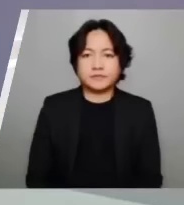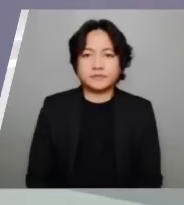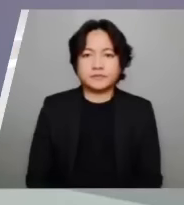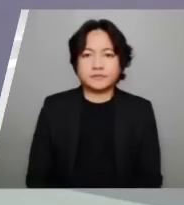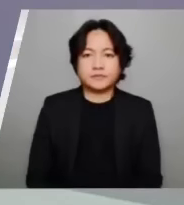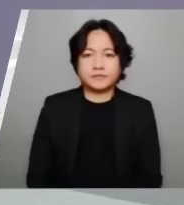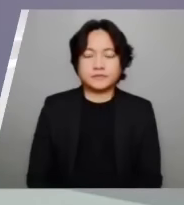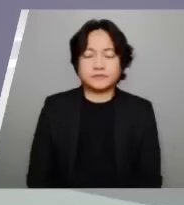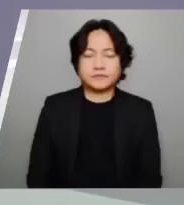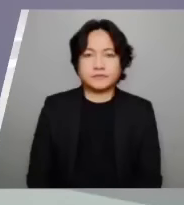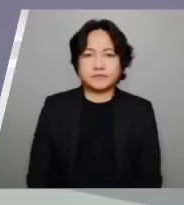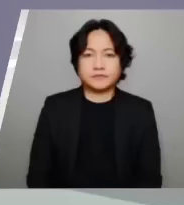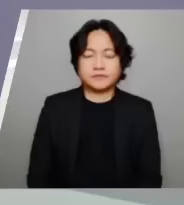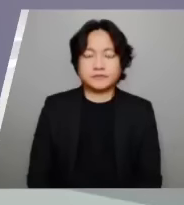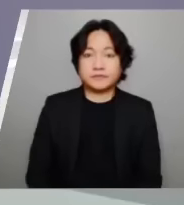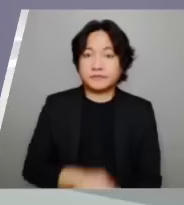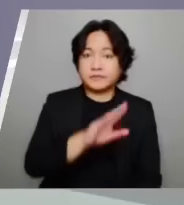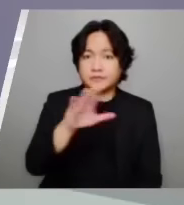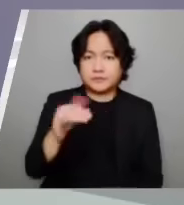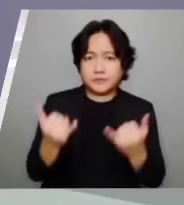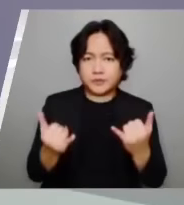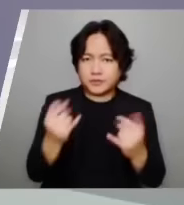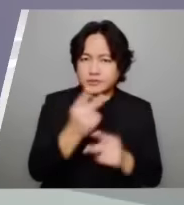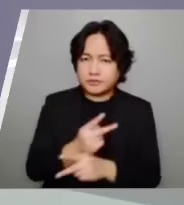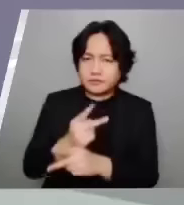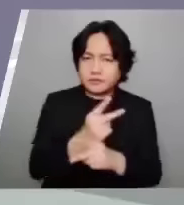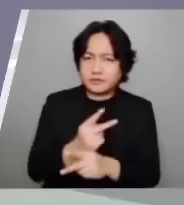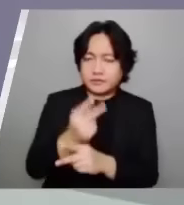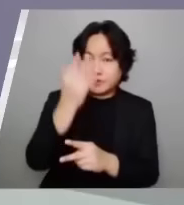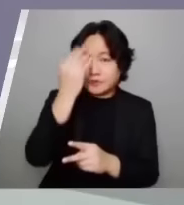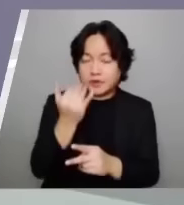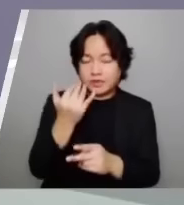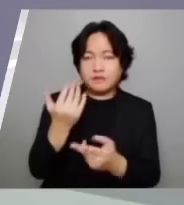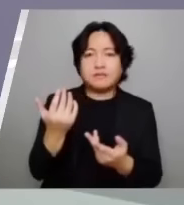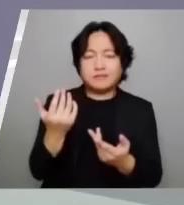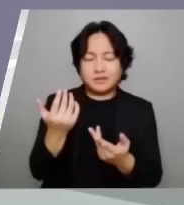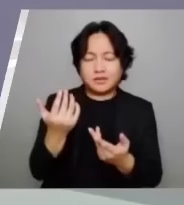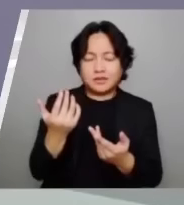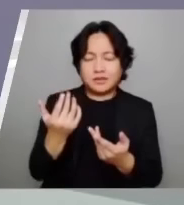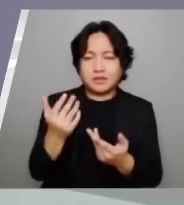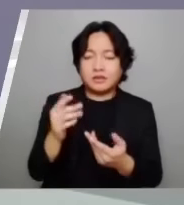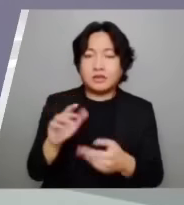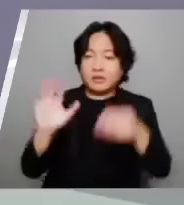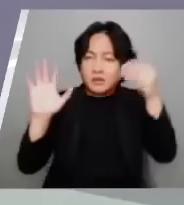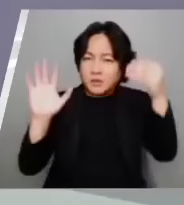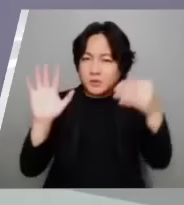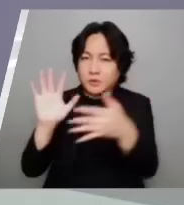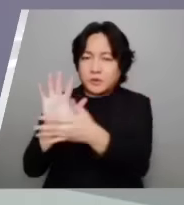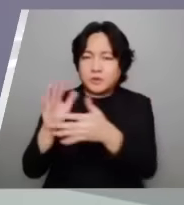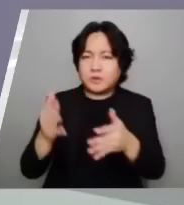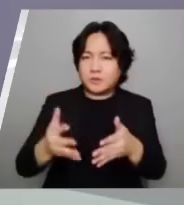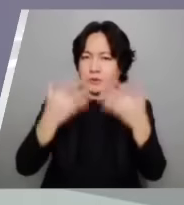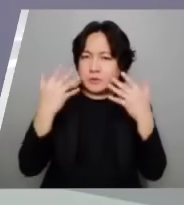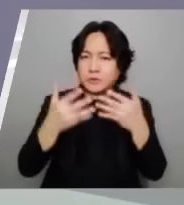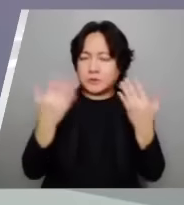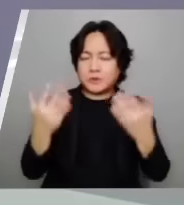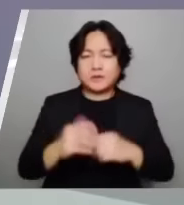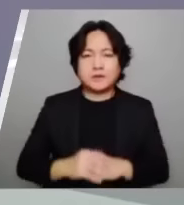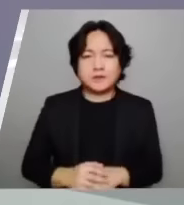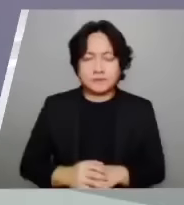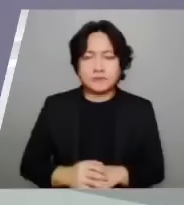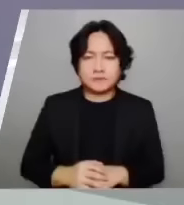Mga kapuso, maging handa dahil nasa ilalim po ng wind signal ng pag-asa ang ilang bahagi ng bansa dahil sa Bagyong Leon base sa 5 PM